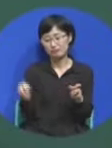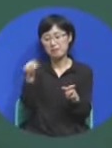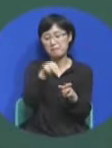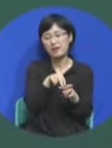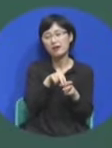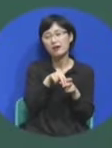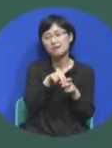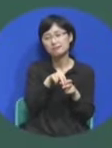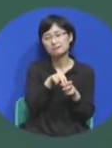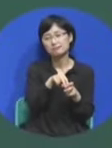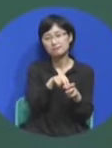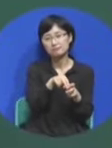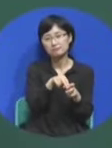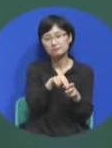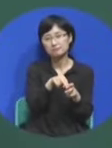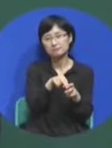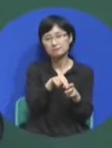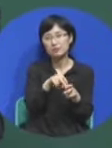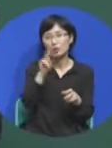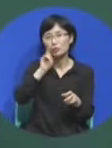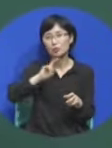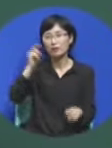有一次我坐的公交车，시내버스에서 흘러간 옛날 노래가 나오는 거예요.